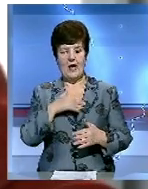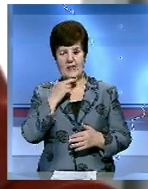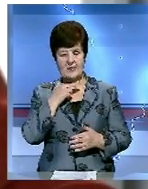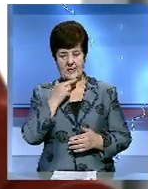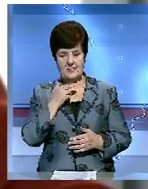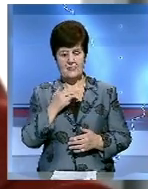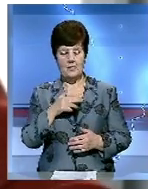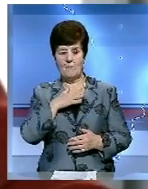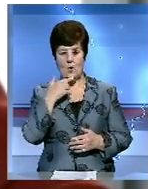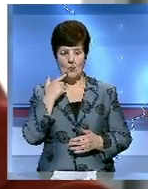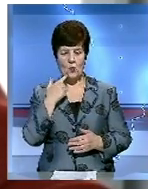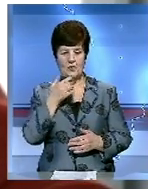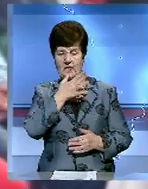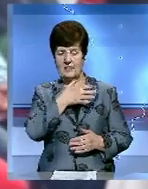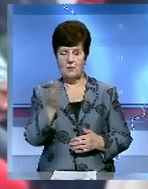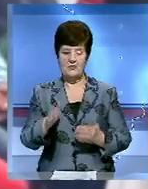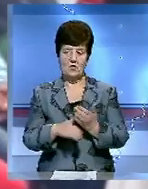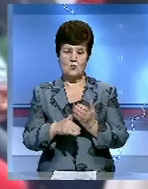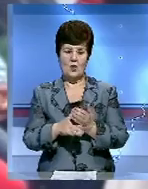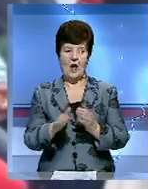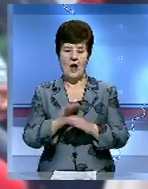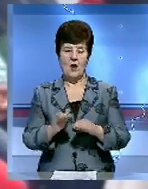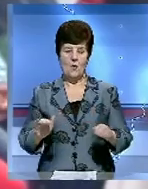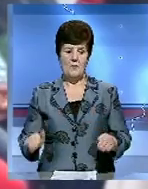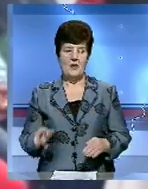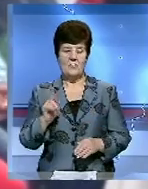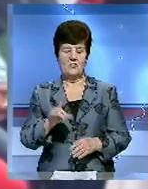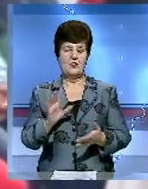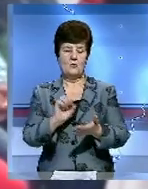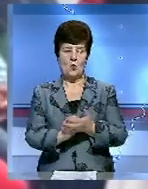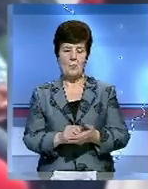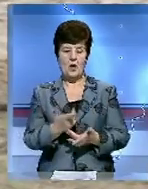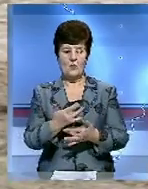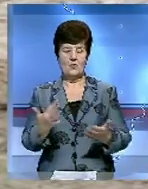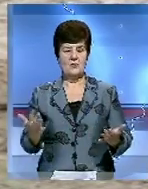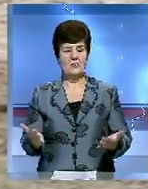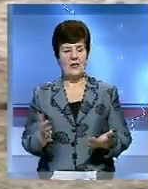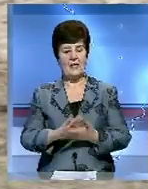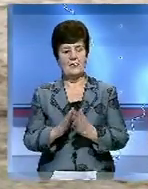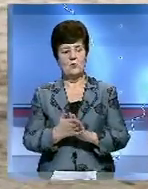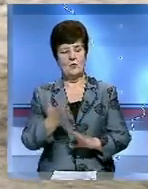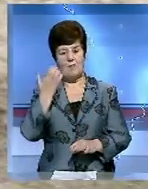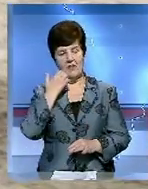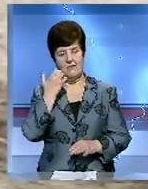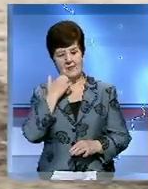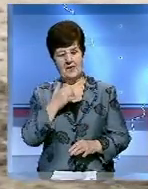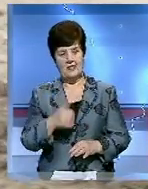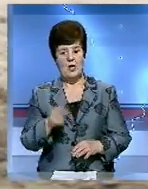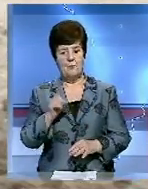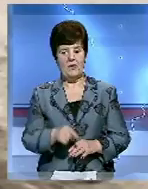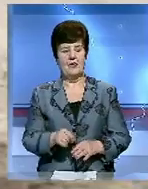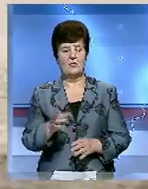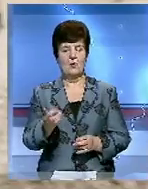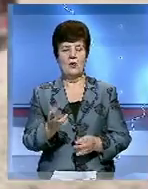timp să-și ajute copiii și au timp de a se ocupa de unele pasiuni mai vechi. Însă, pentru a se putea întreține singuri